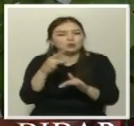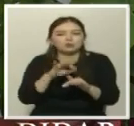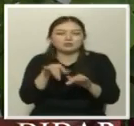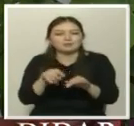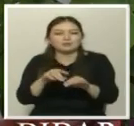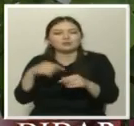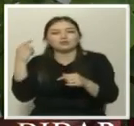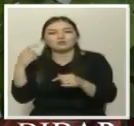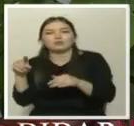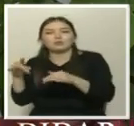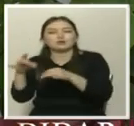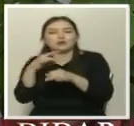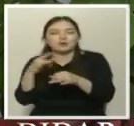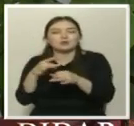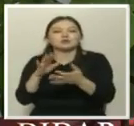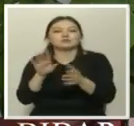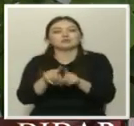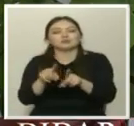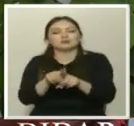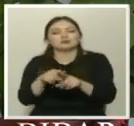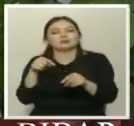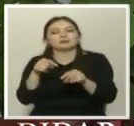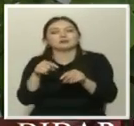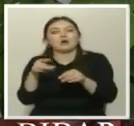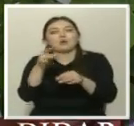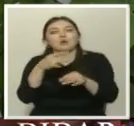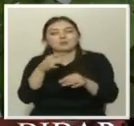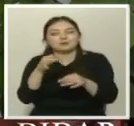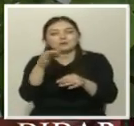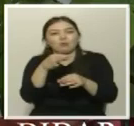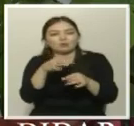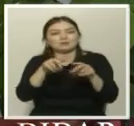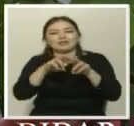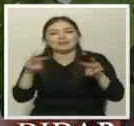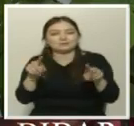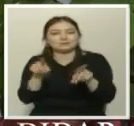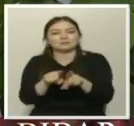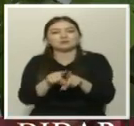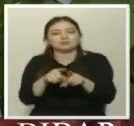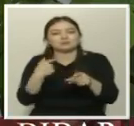деген ұсынысымыз бар. Аудан әкімдерінің, жаңағы облыс әкімдерінің қолдауымен оның барлығы шешіледі деп ойлаймыз.